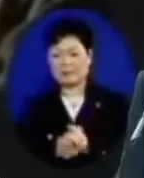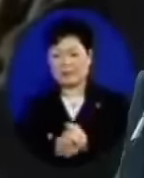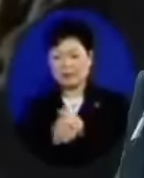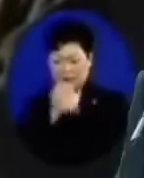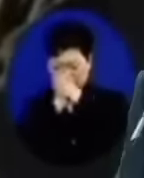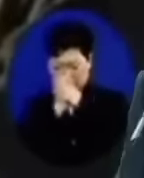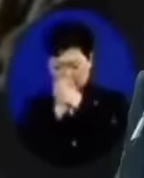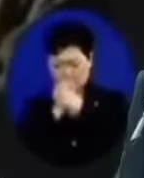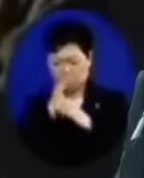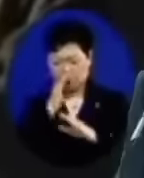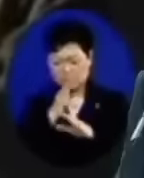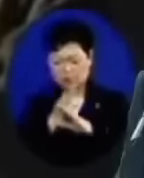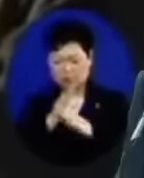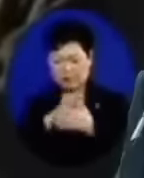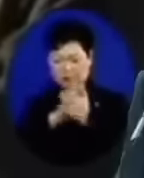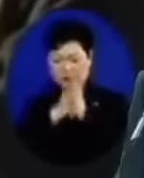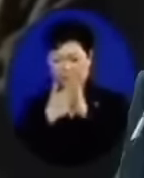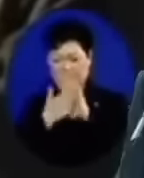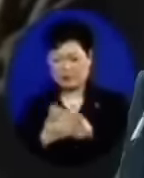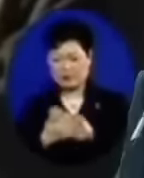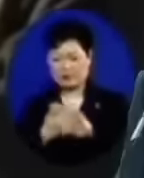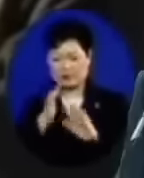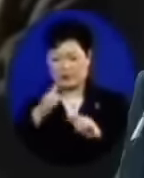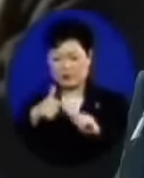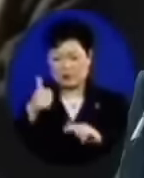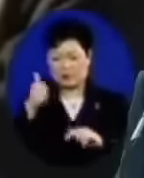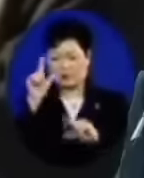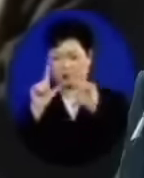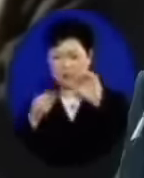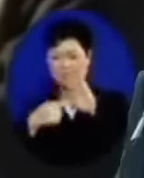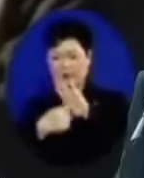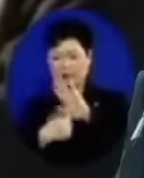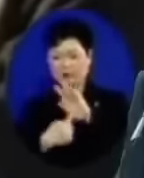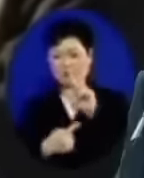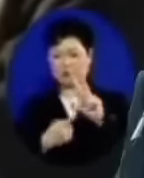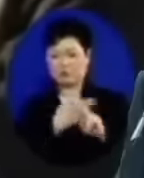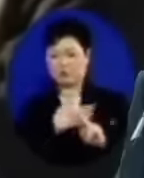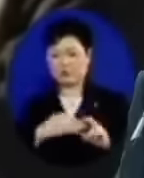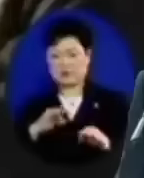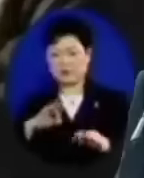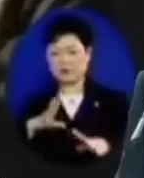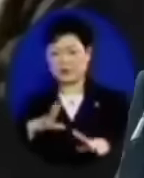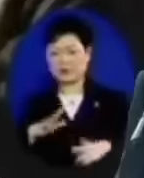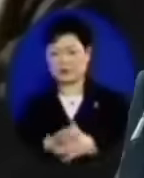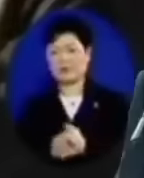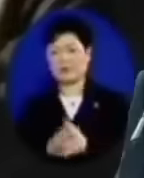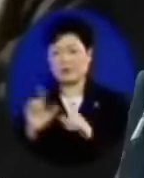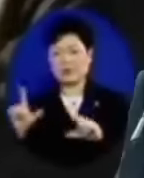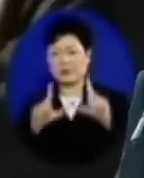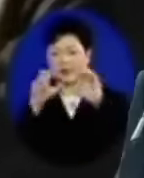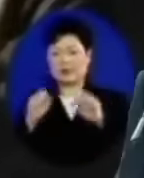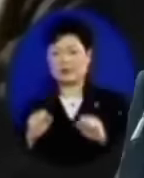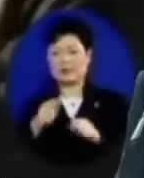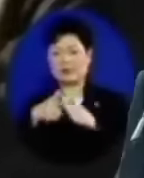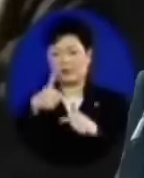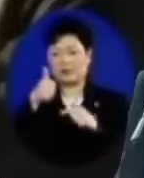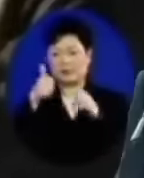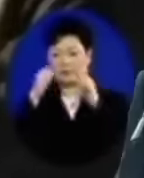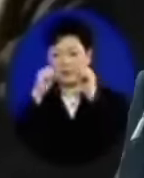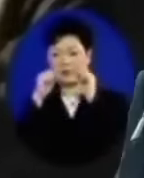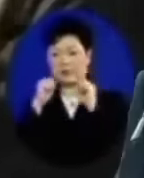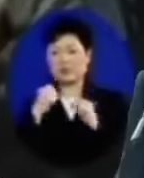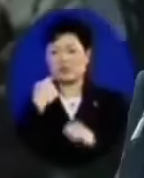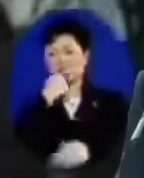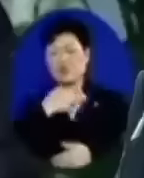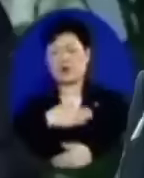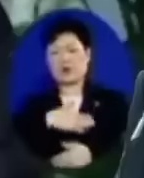기도를 하실 때 변형되어서 본 모습을 나타내므로 두 제자가 깜짝 놀랐습니다. 살아계신 예수님 계신 줄